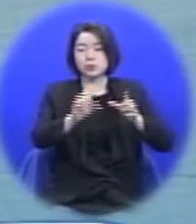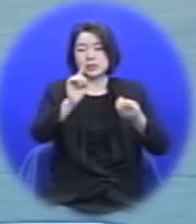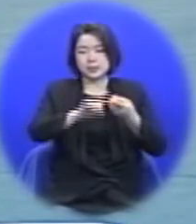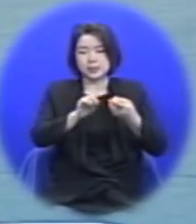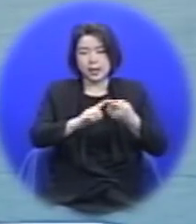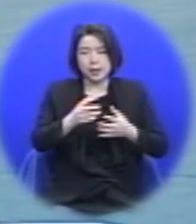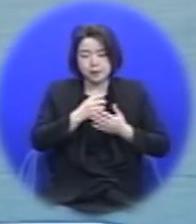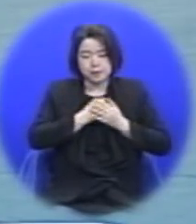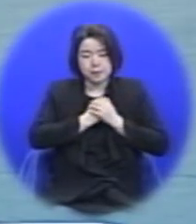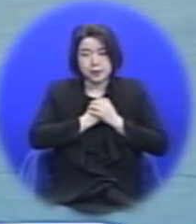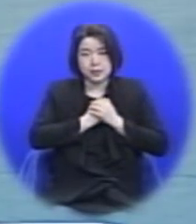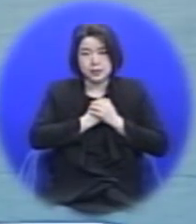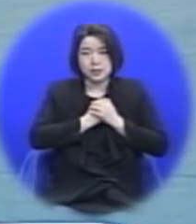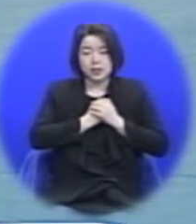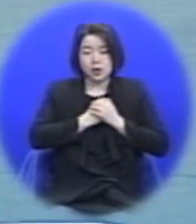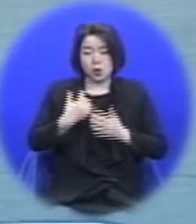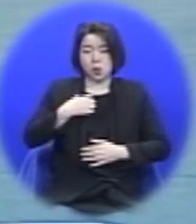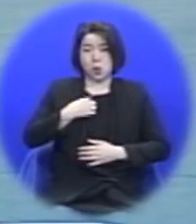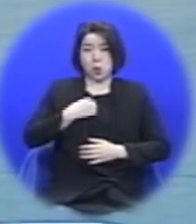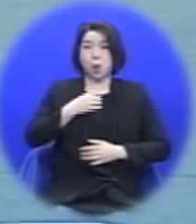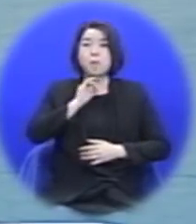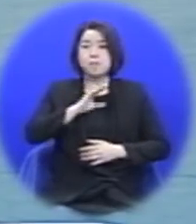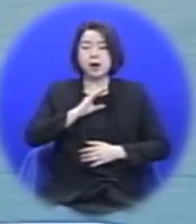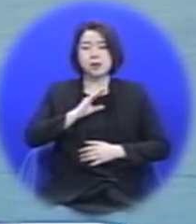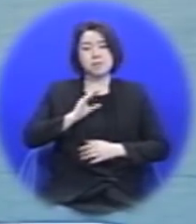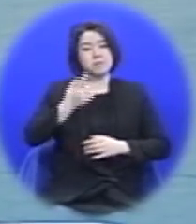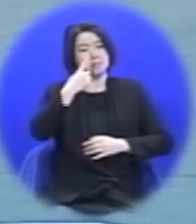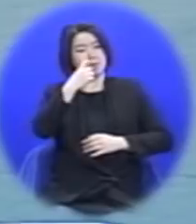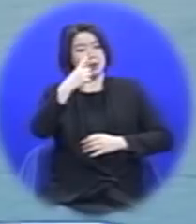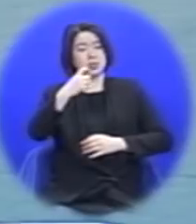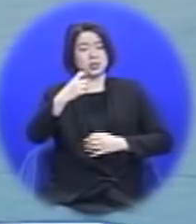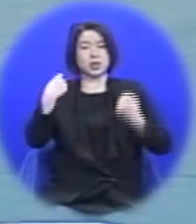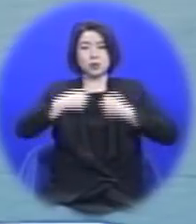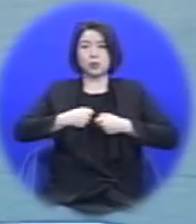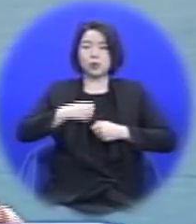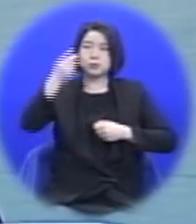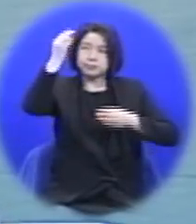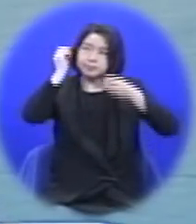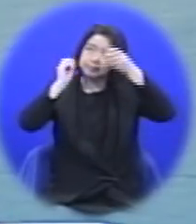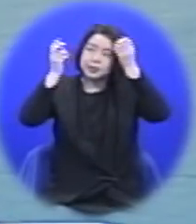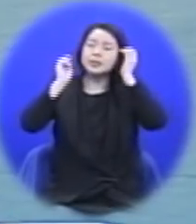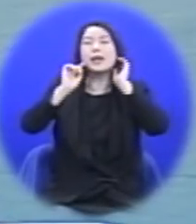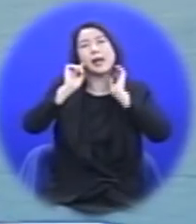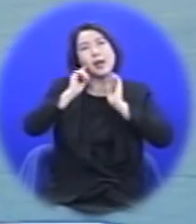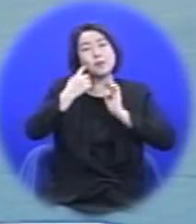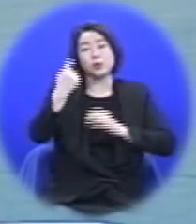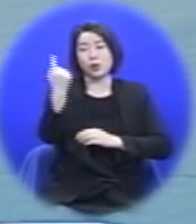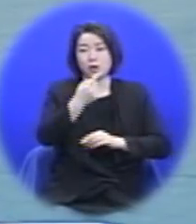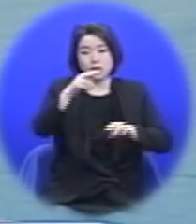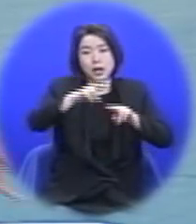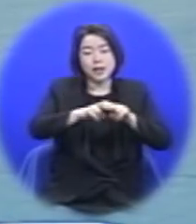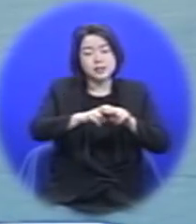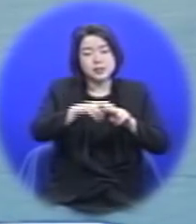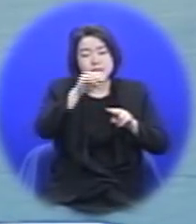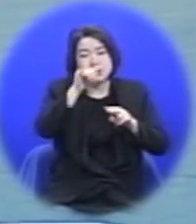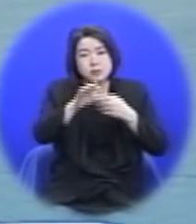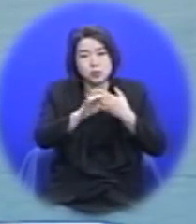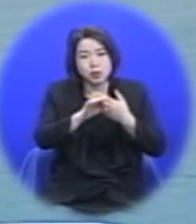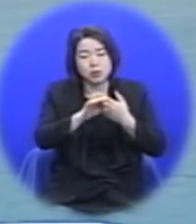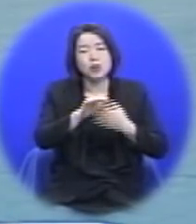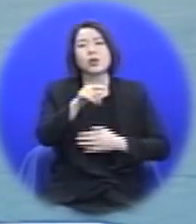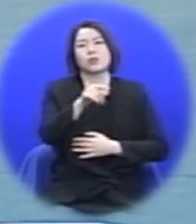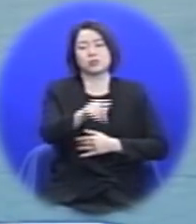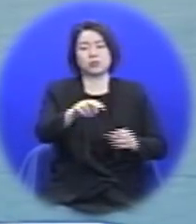채 옷만 멀쩡하게 입고 얼굴만 다듬고 나와 앉아 있으면 그게